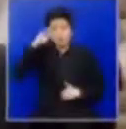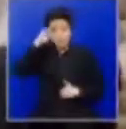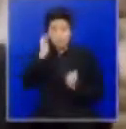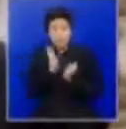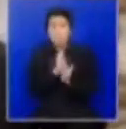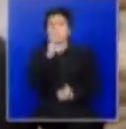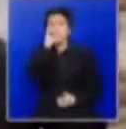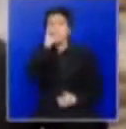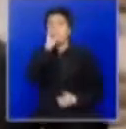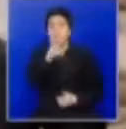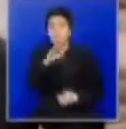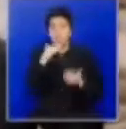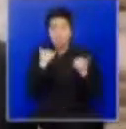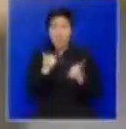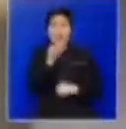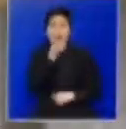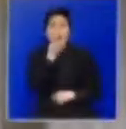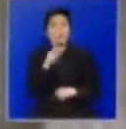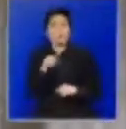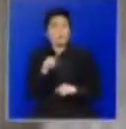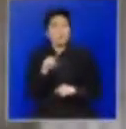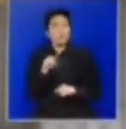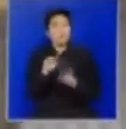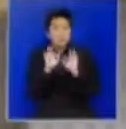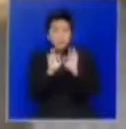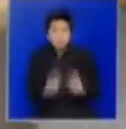นี่ยบอกเอาไว้เลยเพราะว่าเรื่องข้าวนี่เ